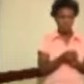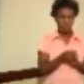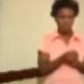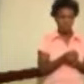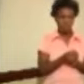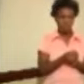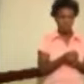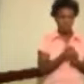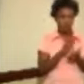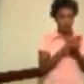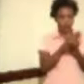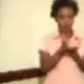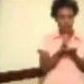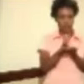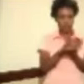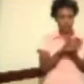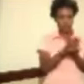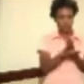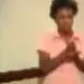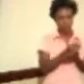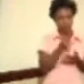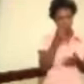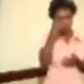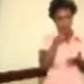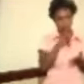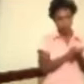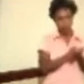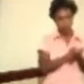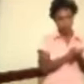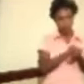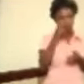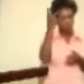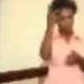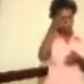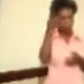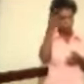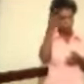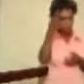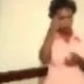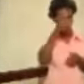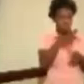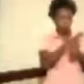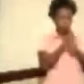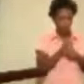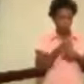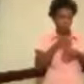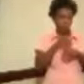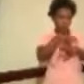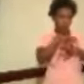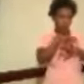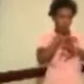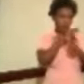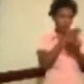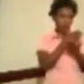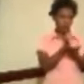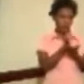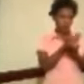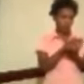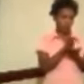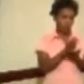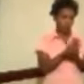le partage des terres, sans considérer la politique d'exploitation de terres que vous partagez.